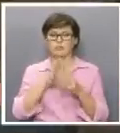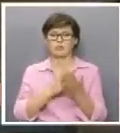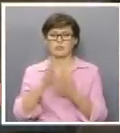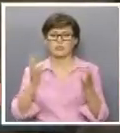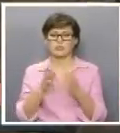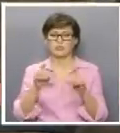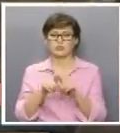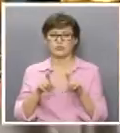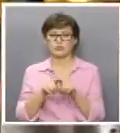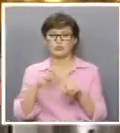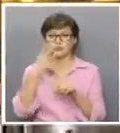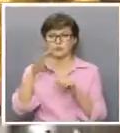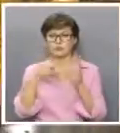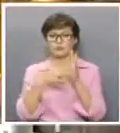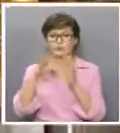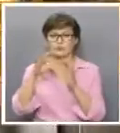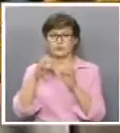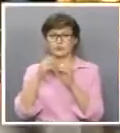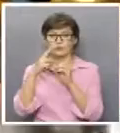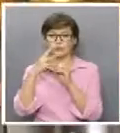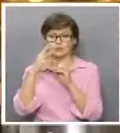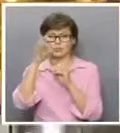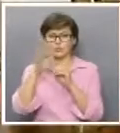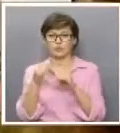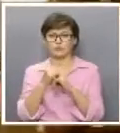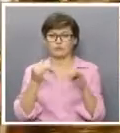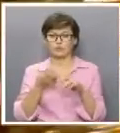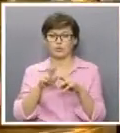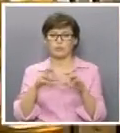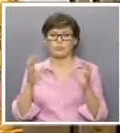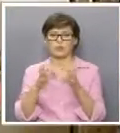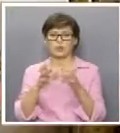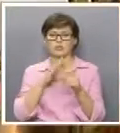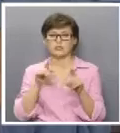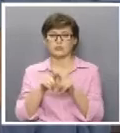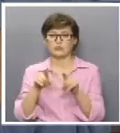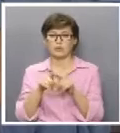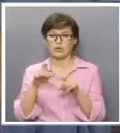және күнбағыс, күн жарасын шығаруға мүмкіндік береді, дейді зауыт директоры.